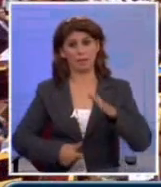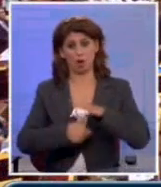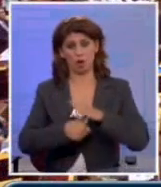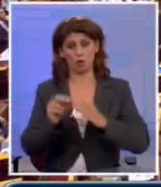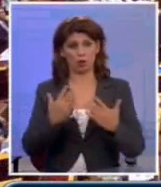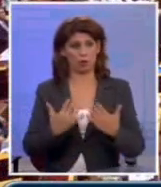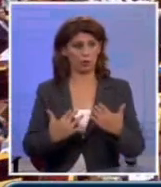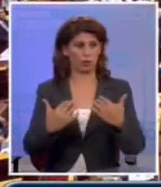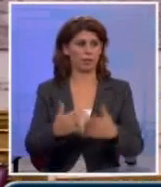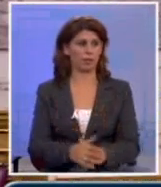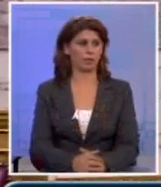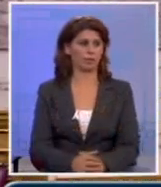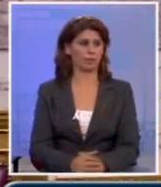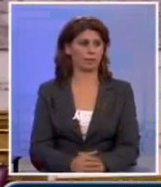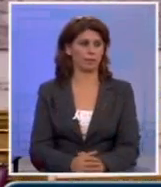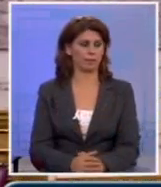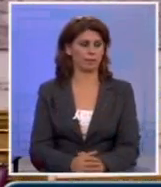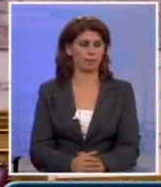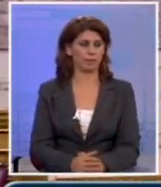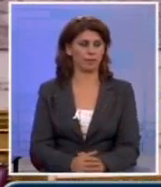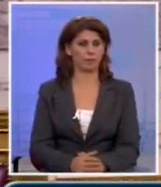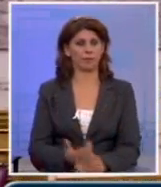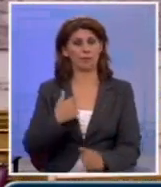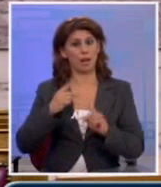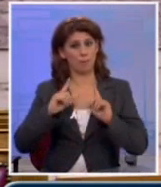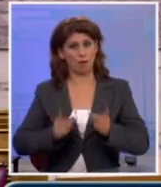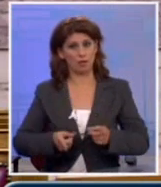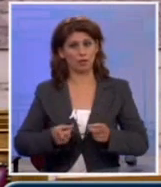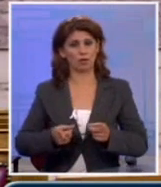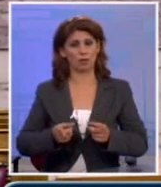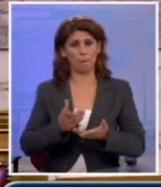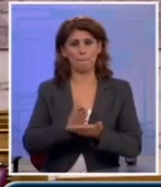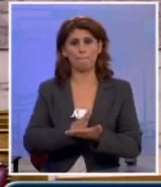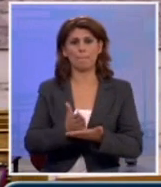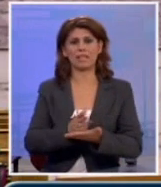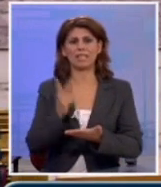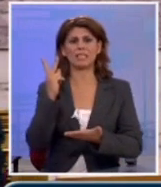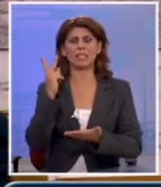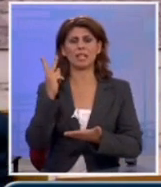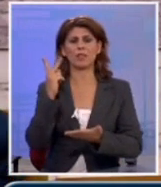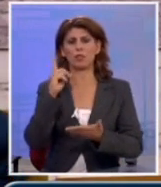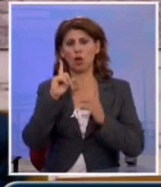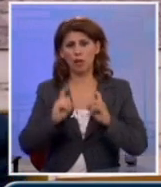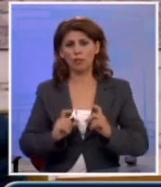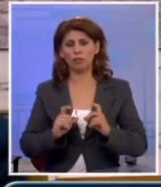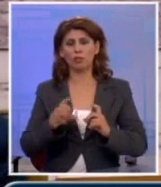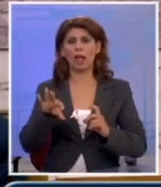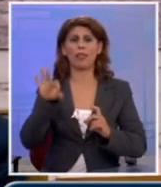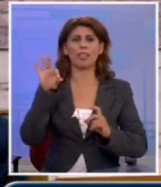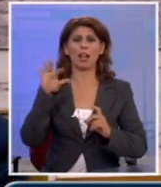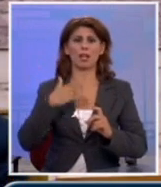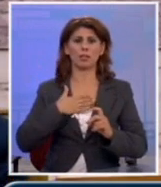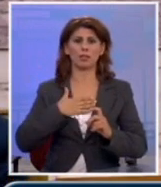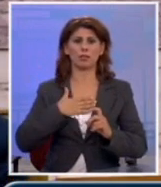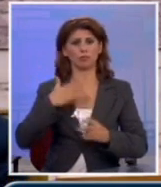Βουλής να αποφασίσω μεταξύ δύο καθηκόντων. Επέλεξα